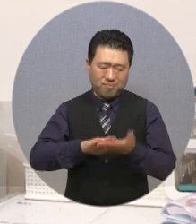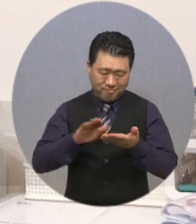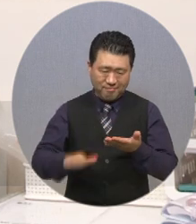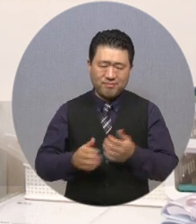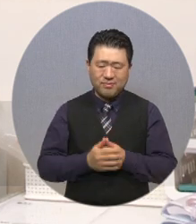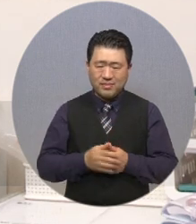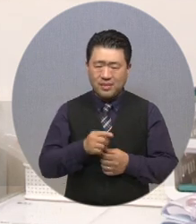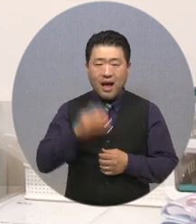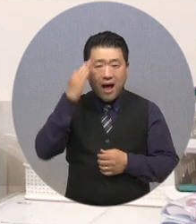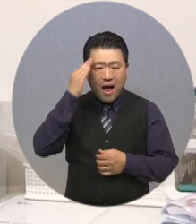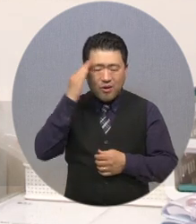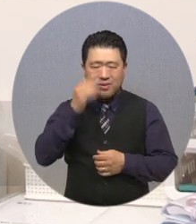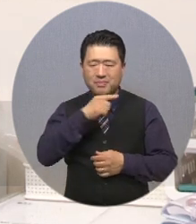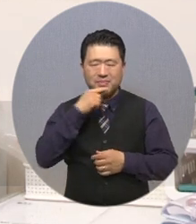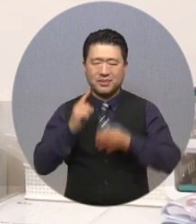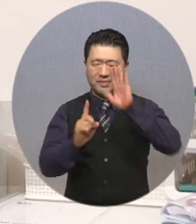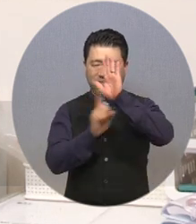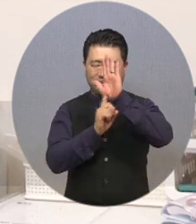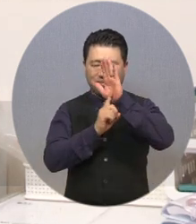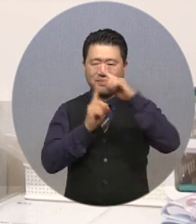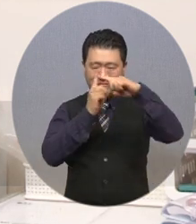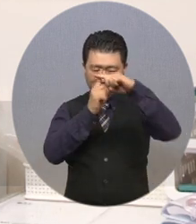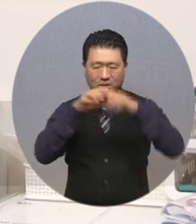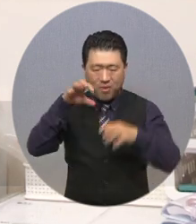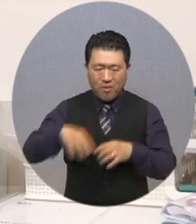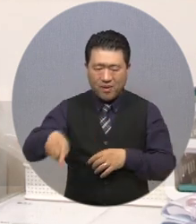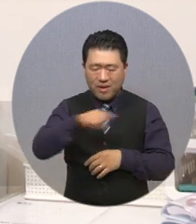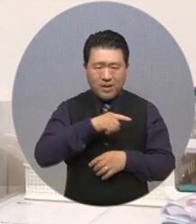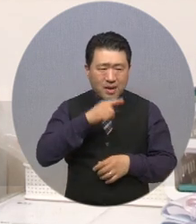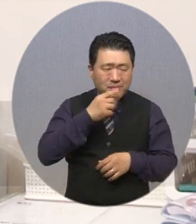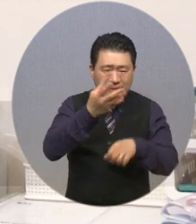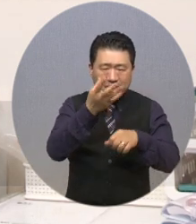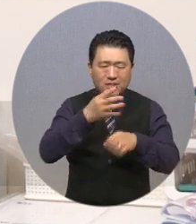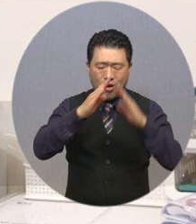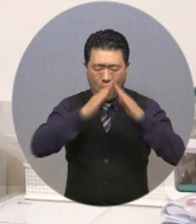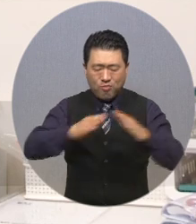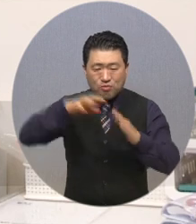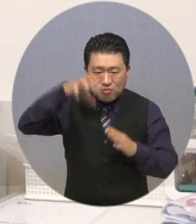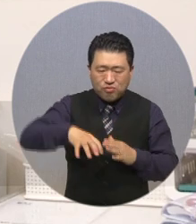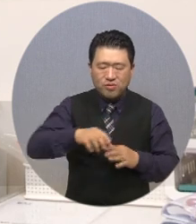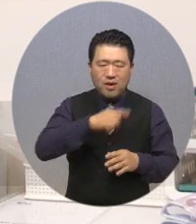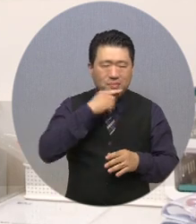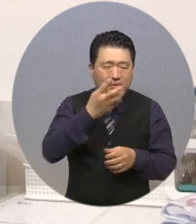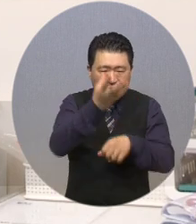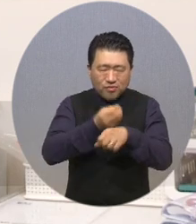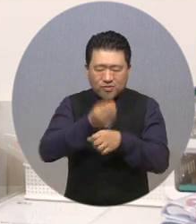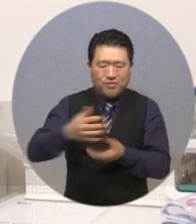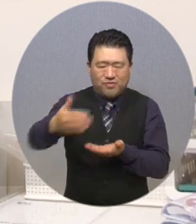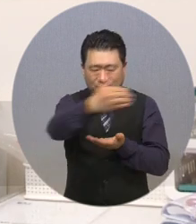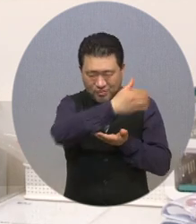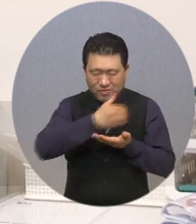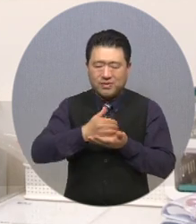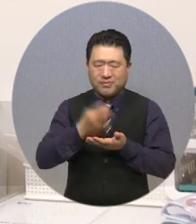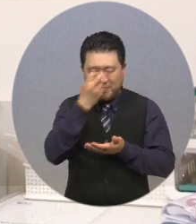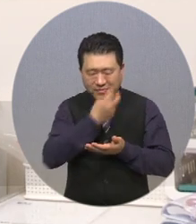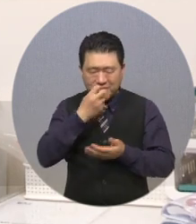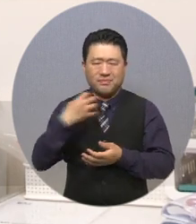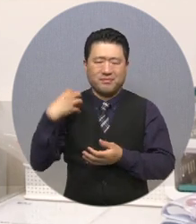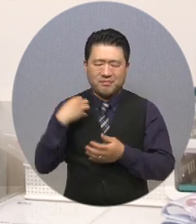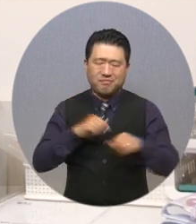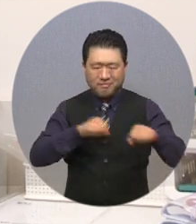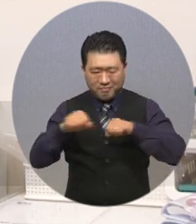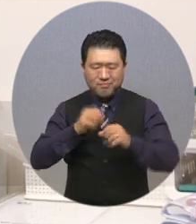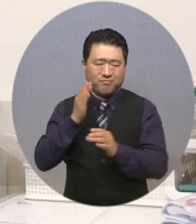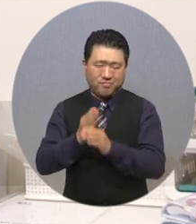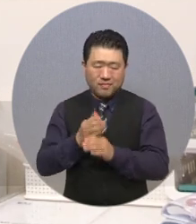저희 대한적십자사 전북혈액원은 전북 지역의 혈액 수급에 대해서 전반적으로 관리를 하고 있습니다.